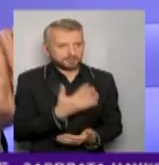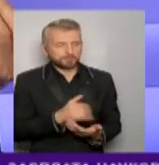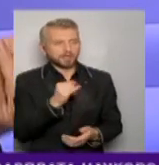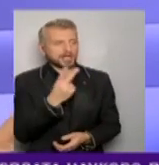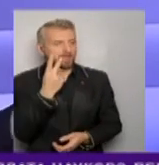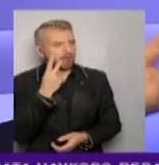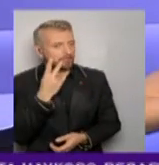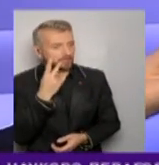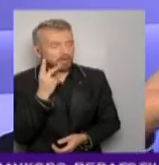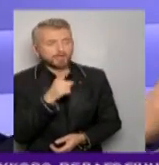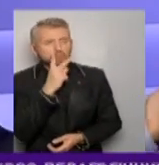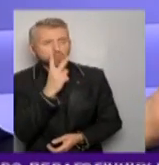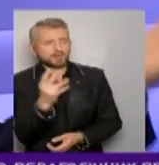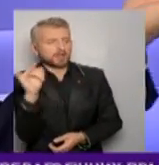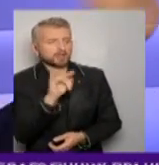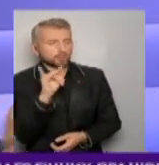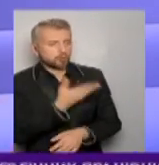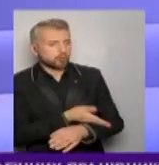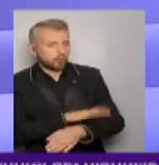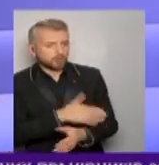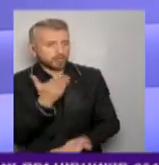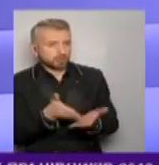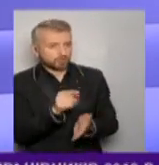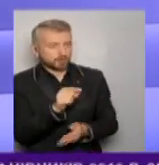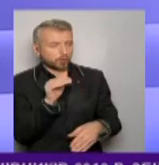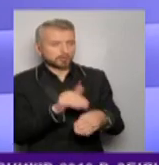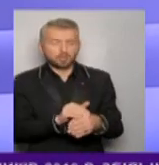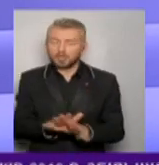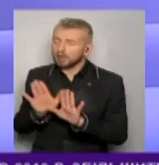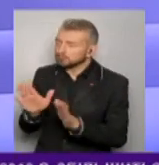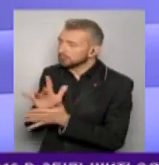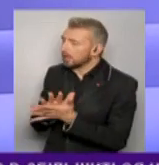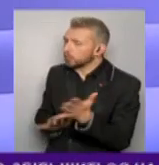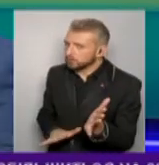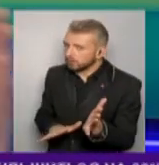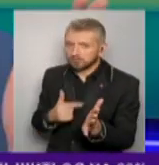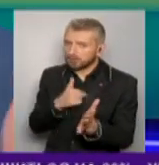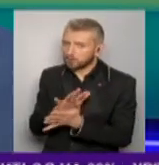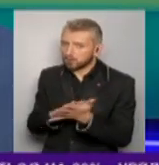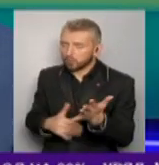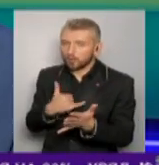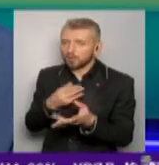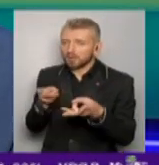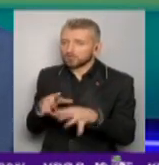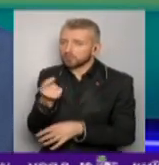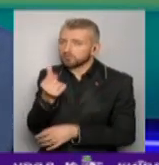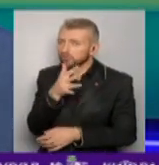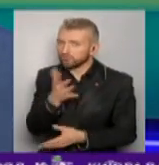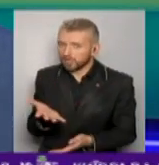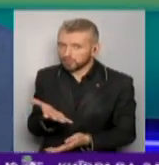завжди ви подивіться історію Польщі, якщо вже її торкнулися. Пане Іване, даруйте. Я перепрошую, у нас просто залишається не так багато